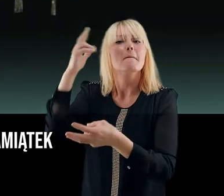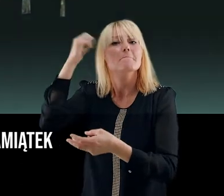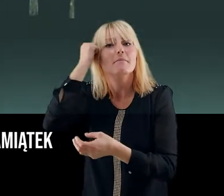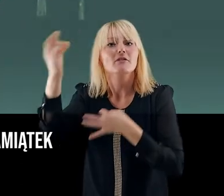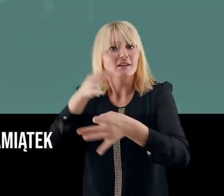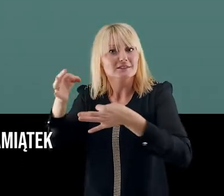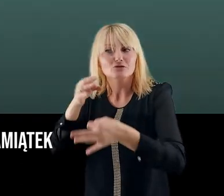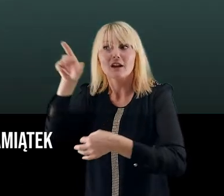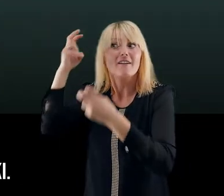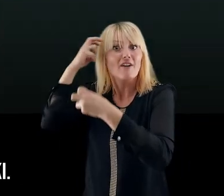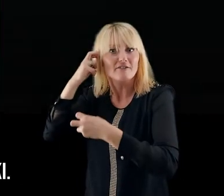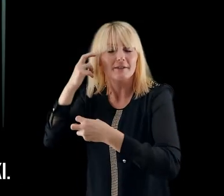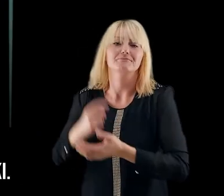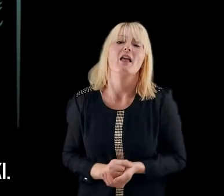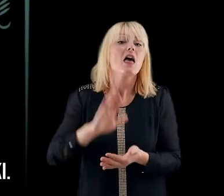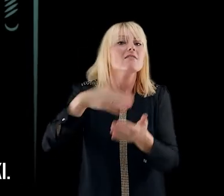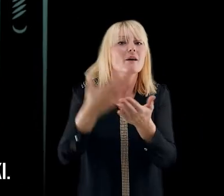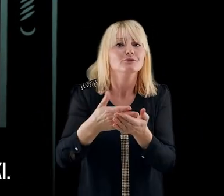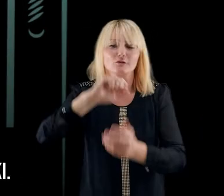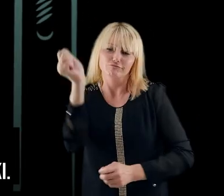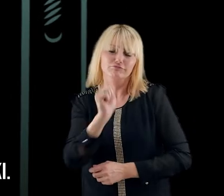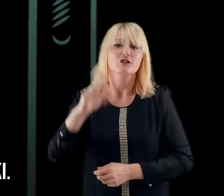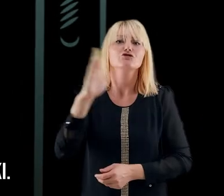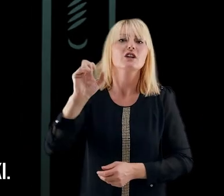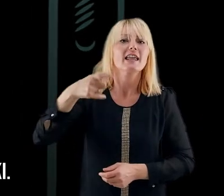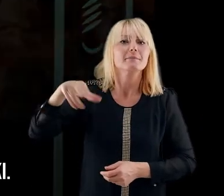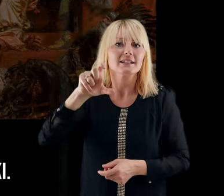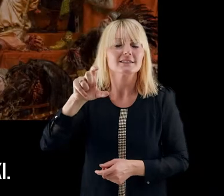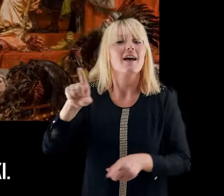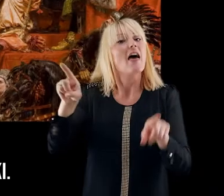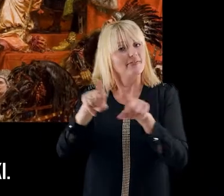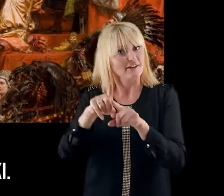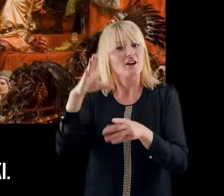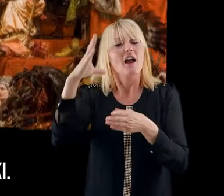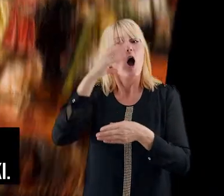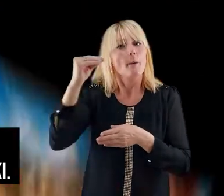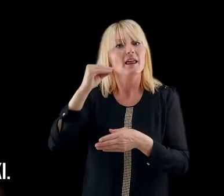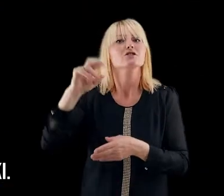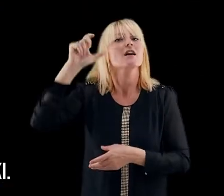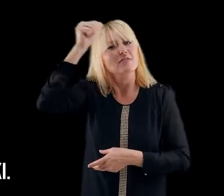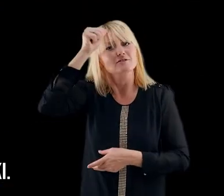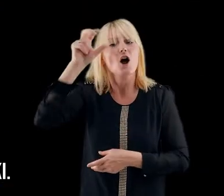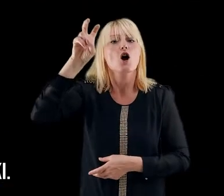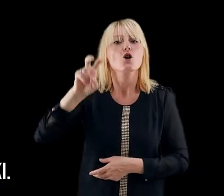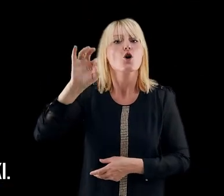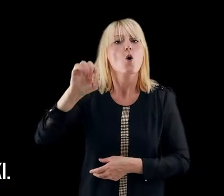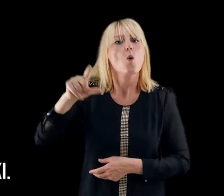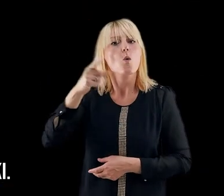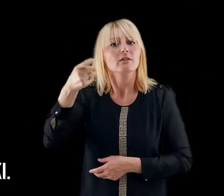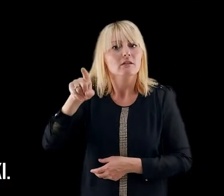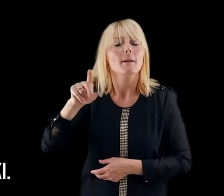historycznych oraz dzieł sztuki. Znalazł się wśród nich m.in. Szczerbiec, a także monumentalny obraz Jana Matejki przedstawiający